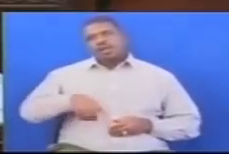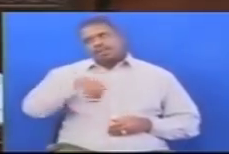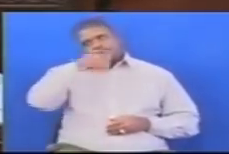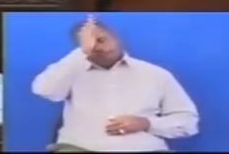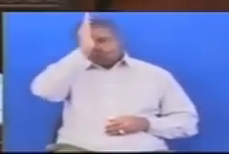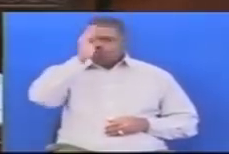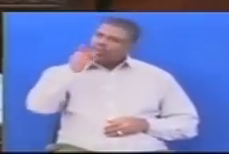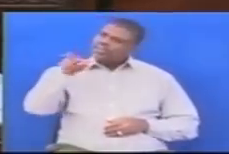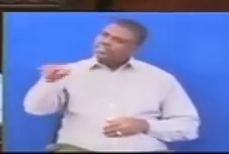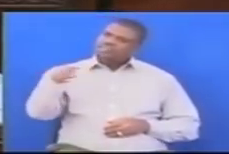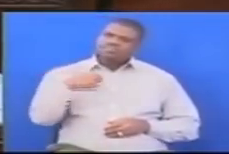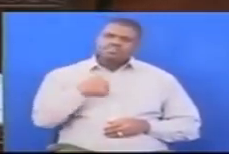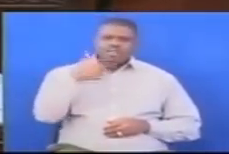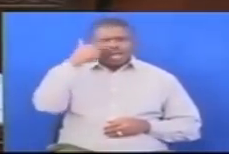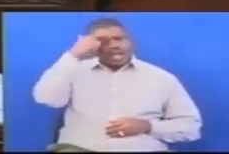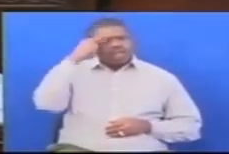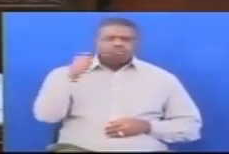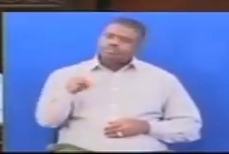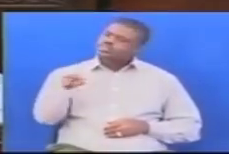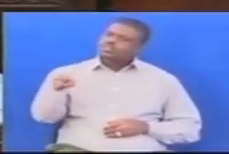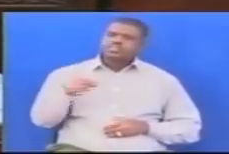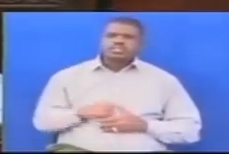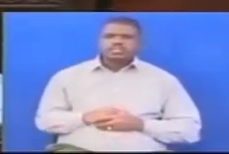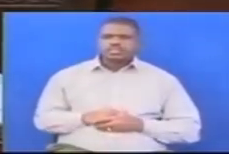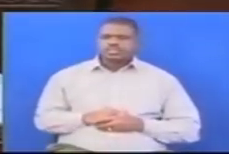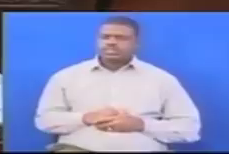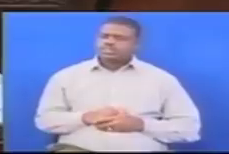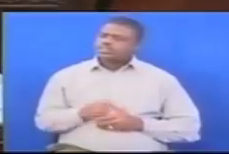Nakuamini sana na nakuheshimu sana.